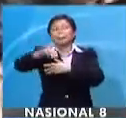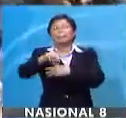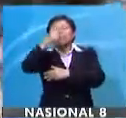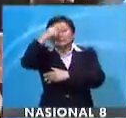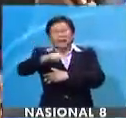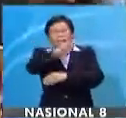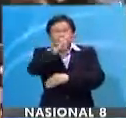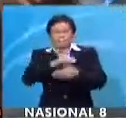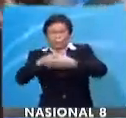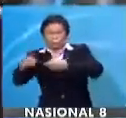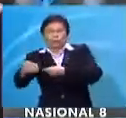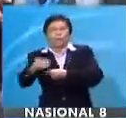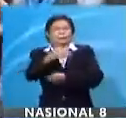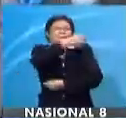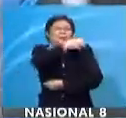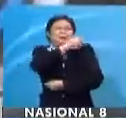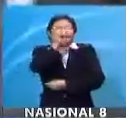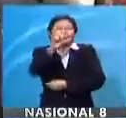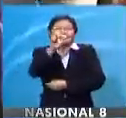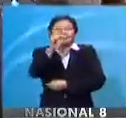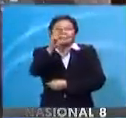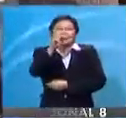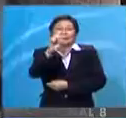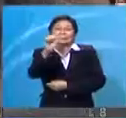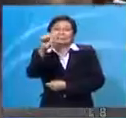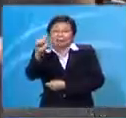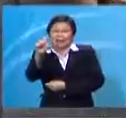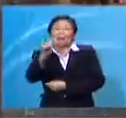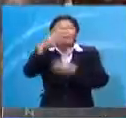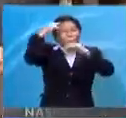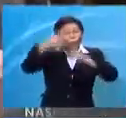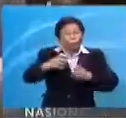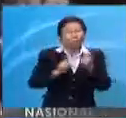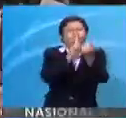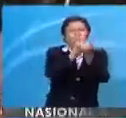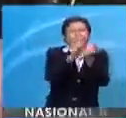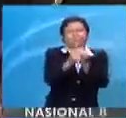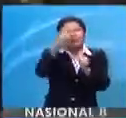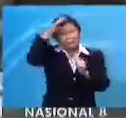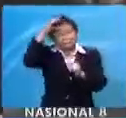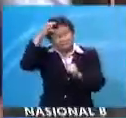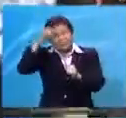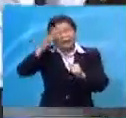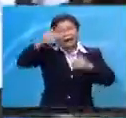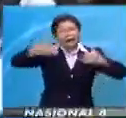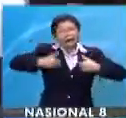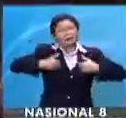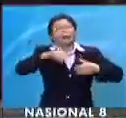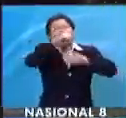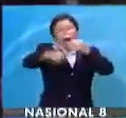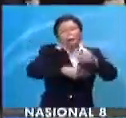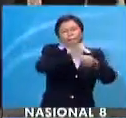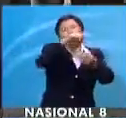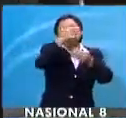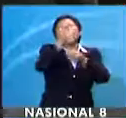juga Menteri Luar General Thanasat Pattimhanprakorn mengesahkan satu pertemuan dengan China juga akan diadakan berhubung